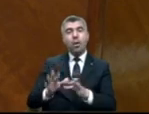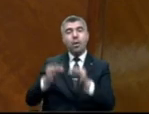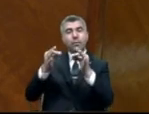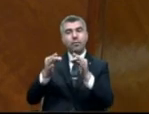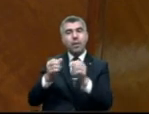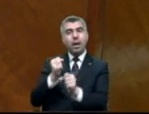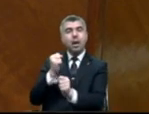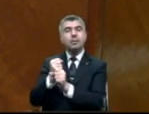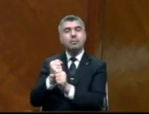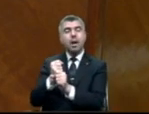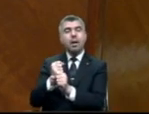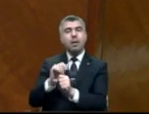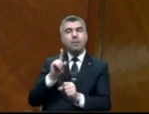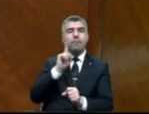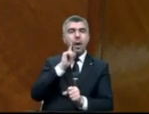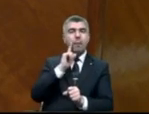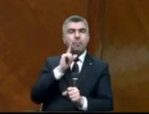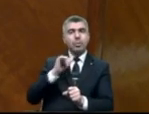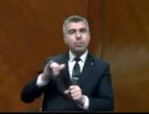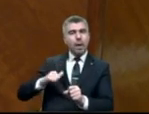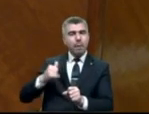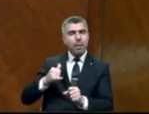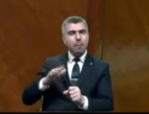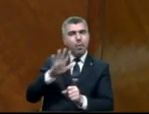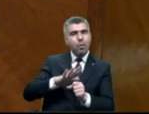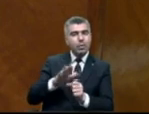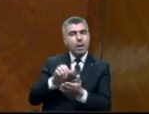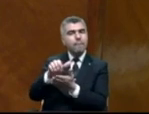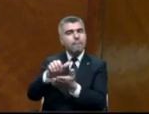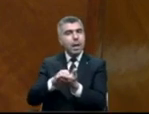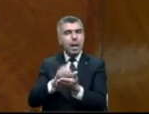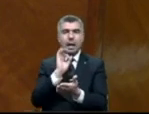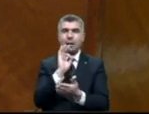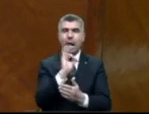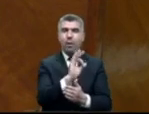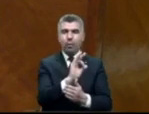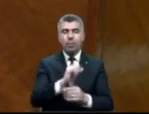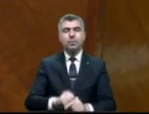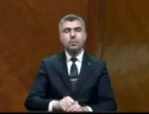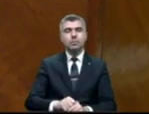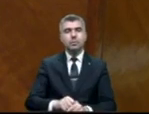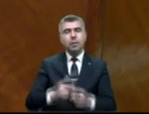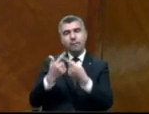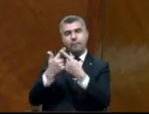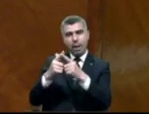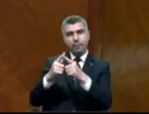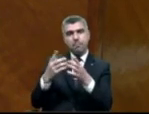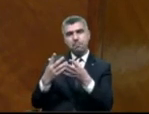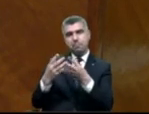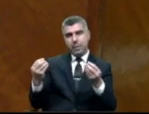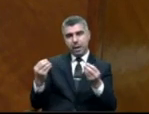فرص عمل لفائدة الشباب والنساء في الفلاحة بصفة عامة والخدمات والشبه الفلاحية، استنادا إلى عدة